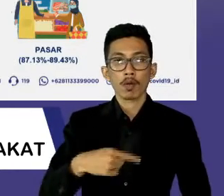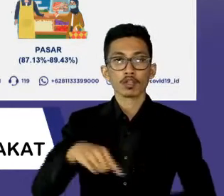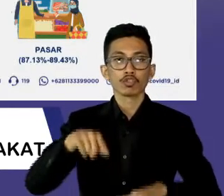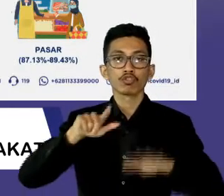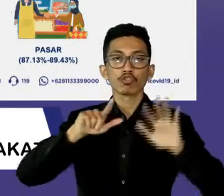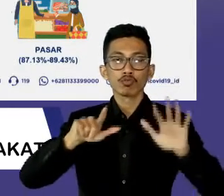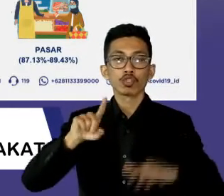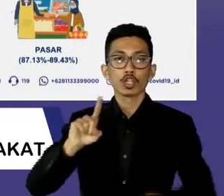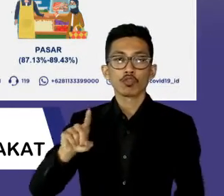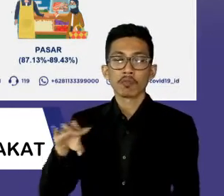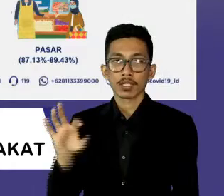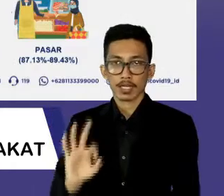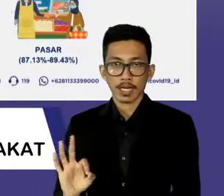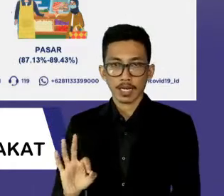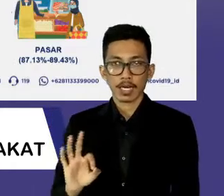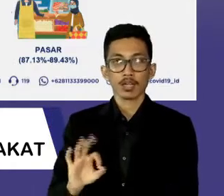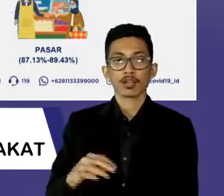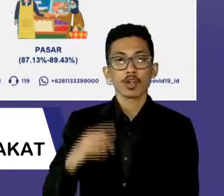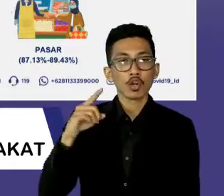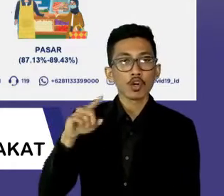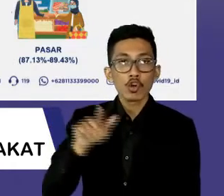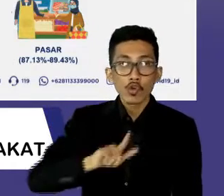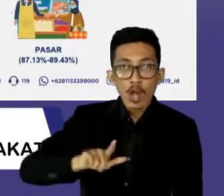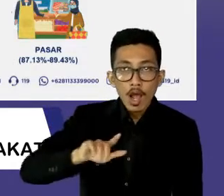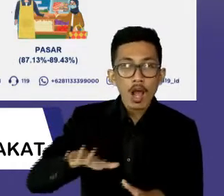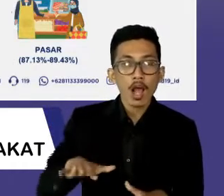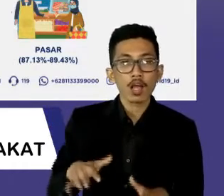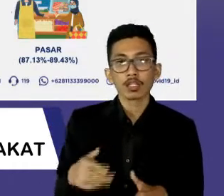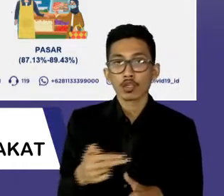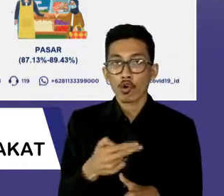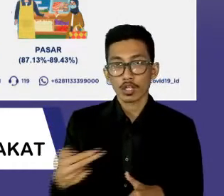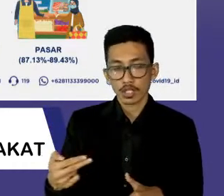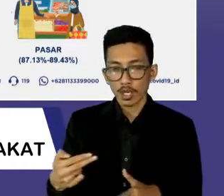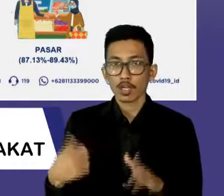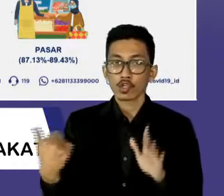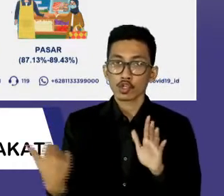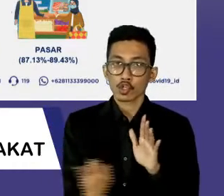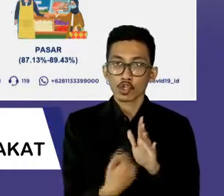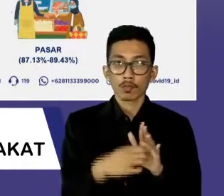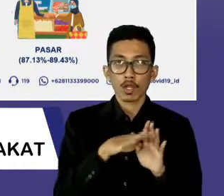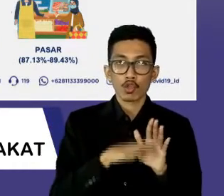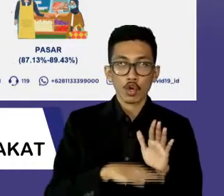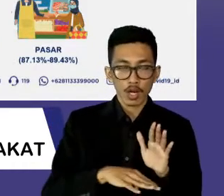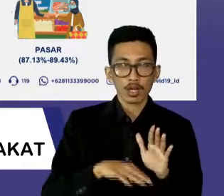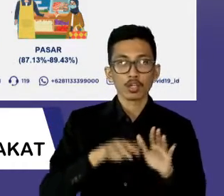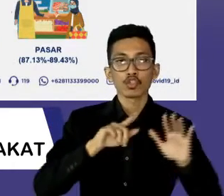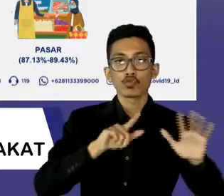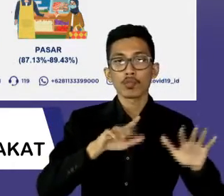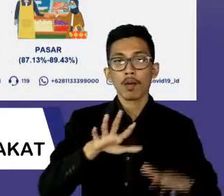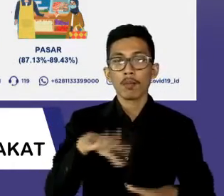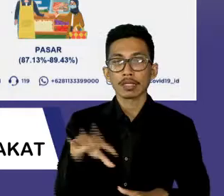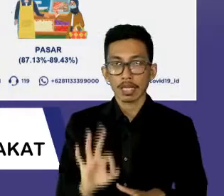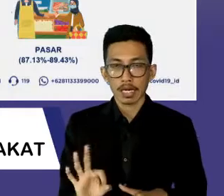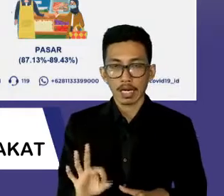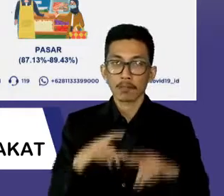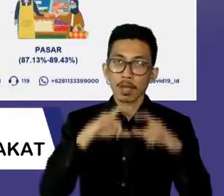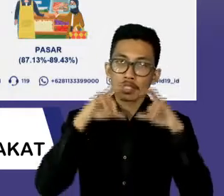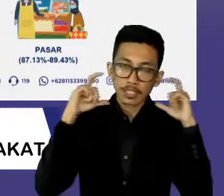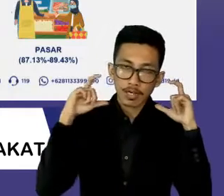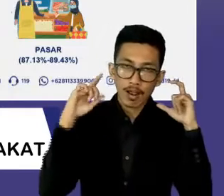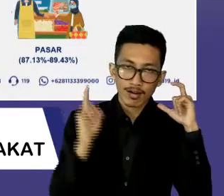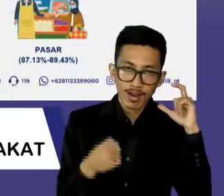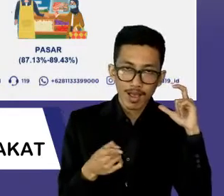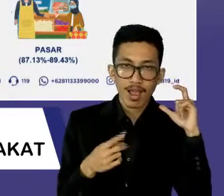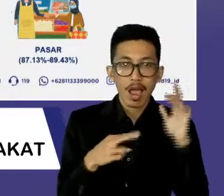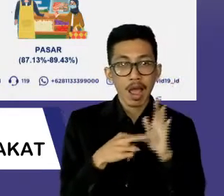72,71% kelurahan atau desa di Indonesia dengan angka kepatuhan di atas 75% untuk menggunakan masker. Itu artinya masih